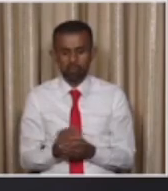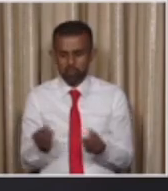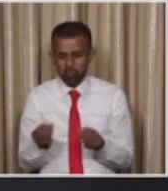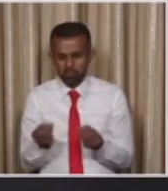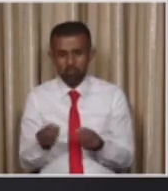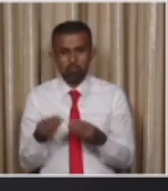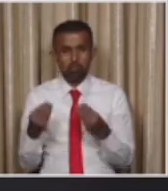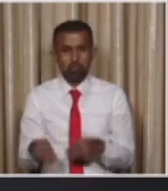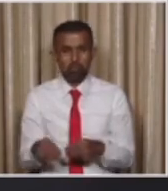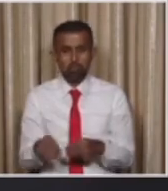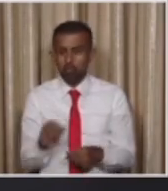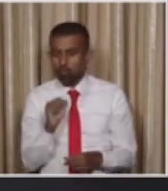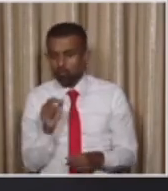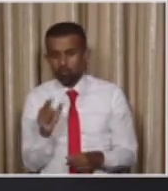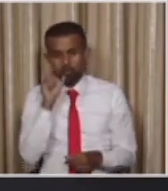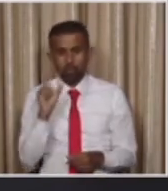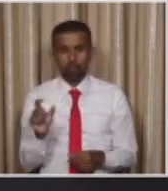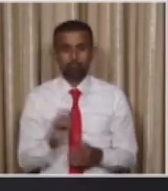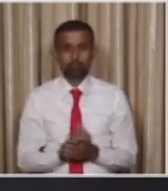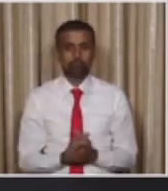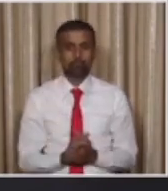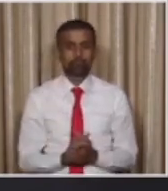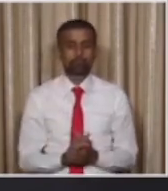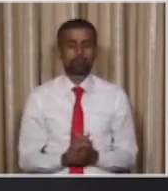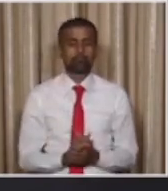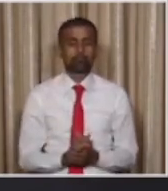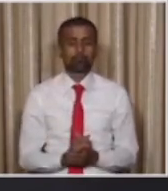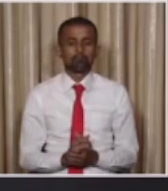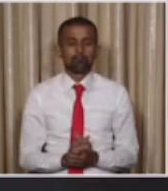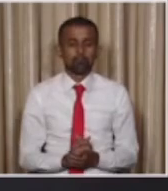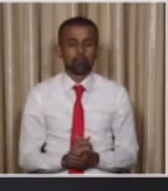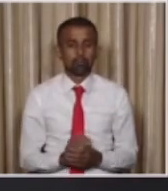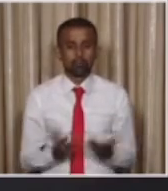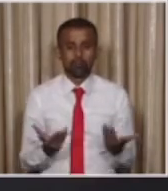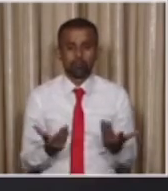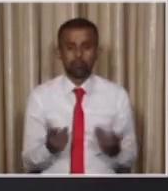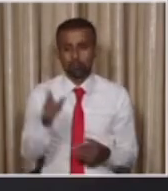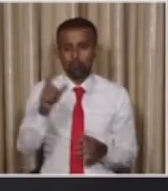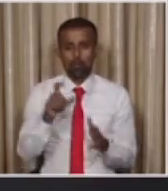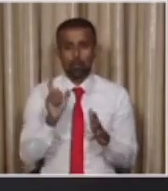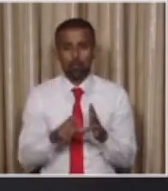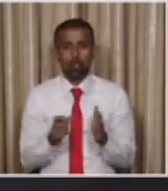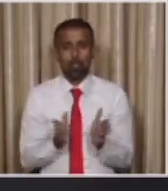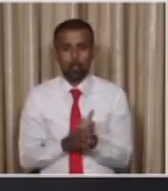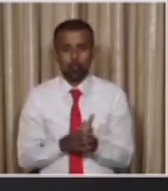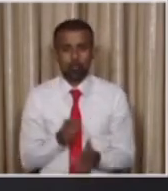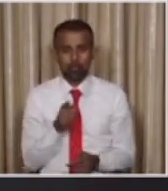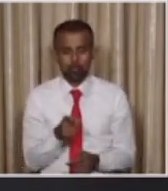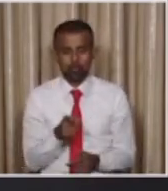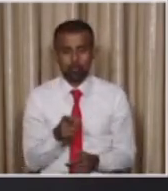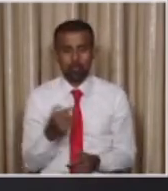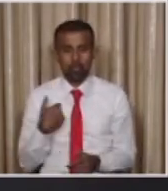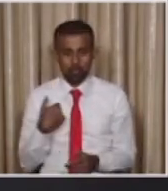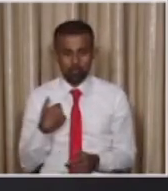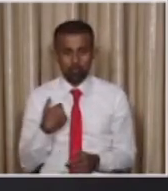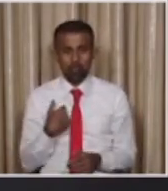අඩුපාඩුව මොකක්ද කියලා සෝල බලන්නට. එසේ නැත්නම් ඔබතුමාගේ සම්බන්ධී කරන කමිටුවට අපිට